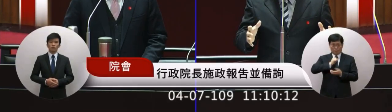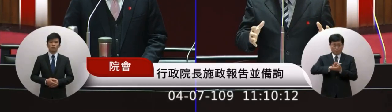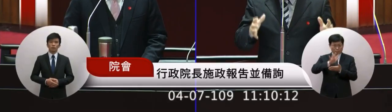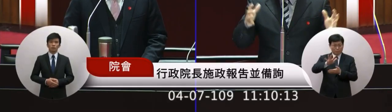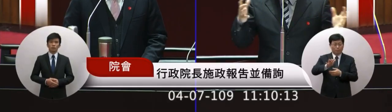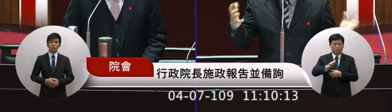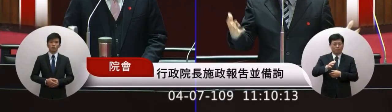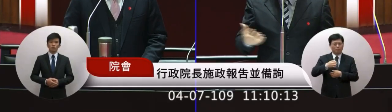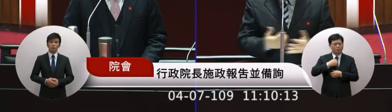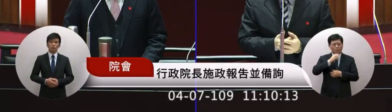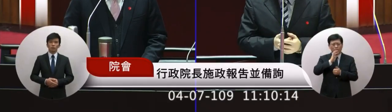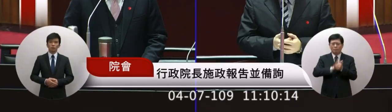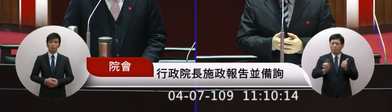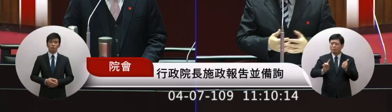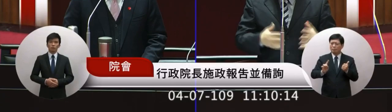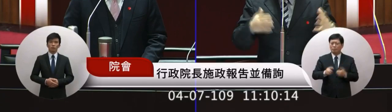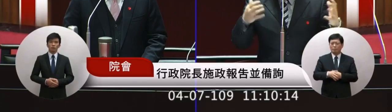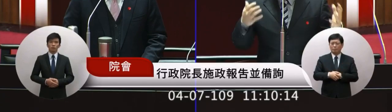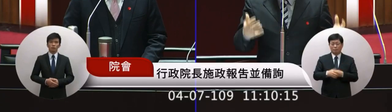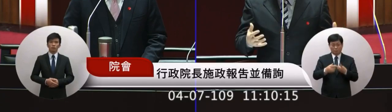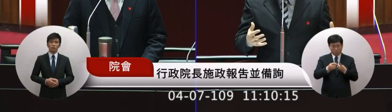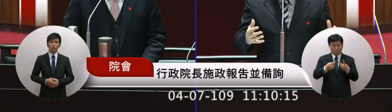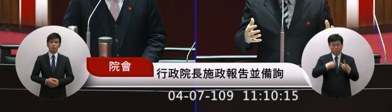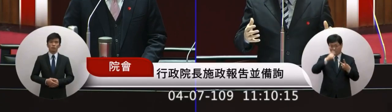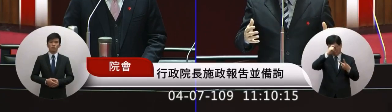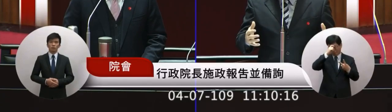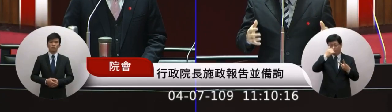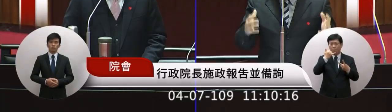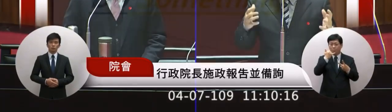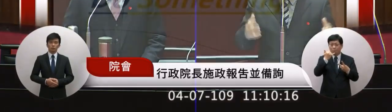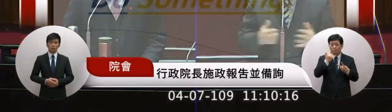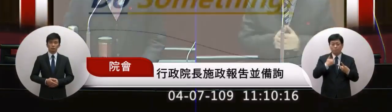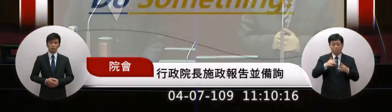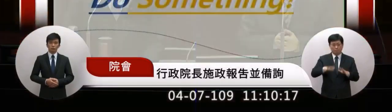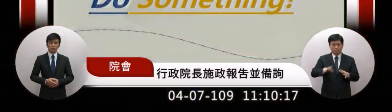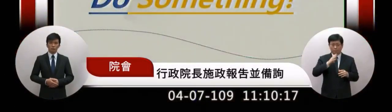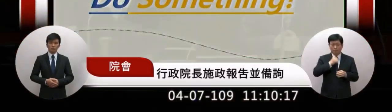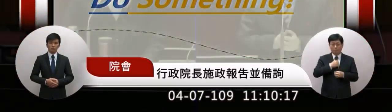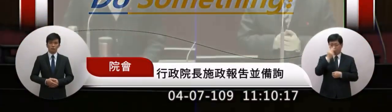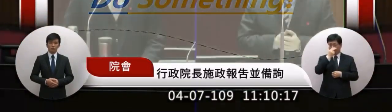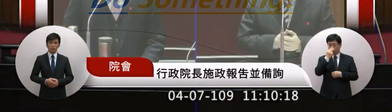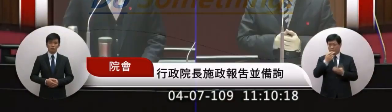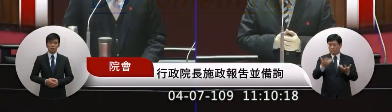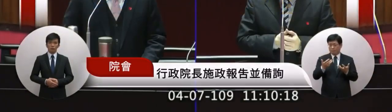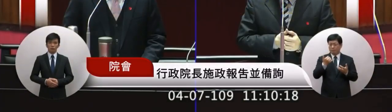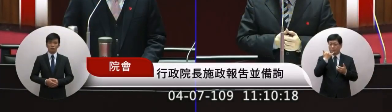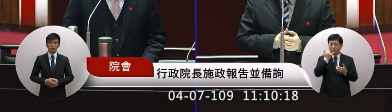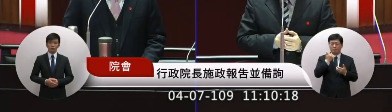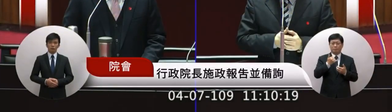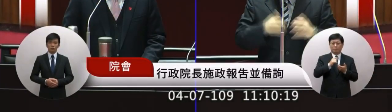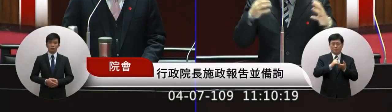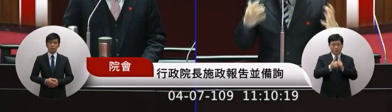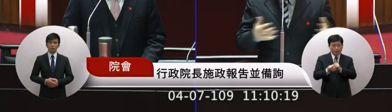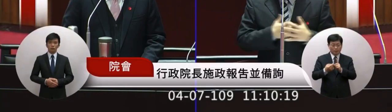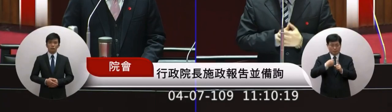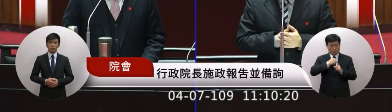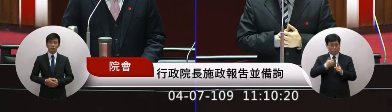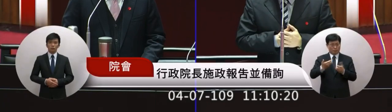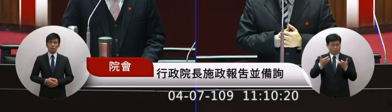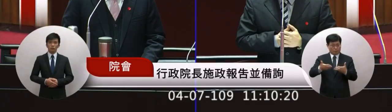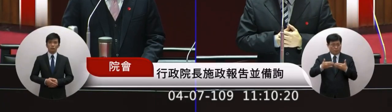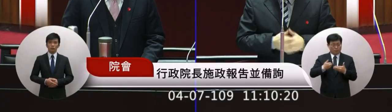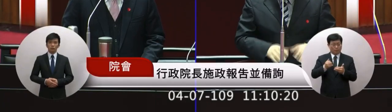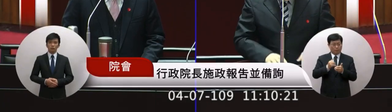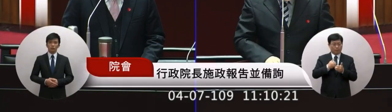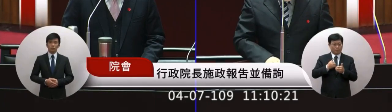来产生怎么样子的影响？那我们希望怎么样让这一次的这个危机变成一个台湾很大的一个